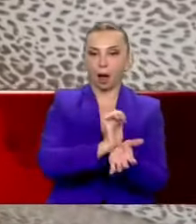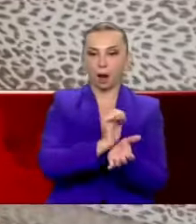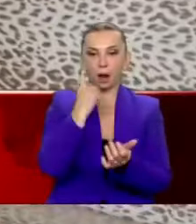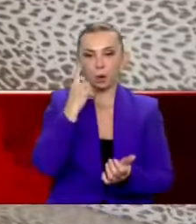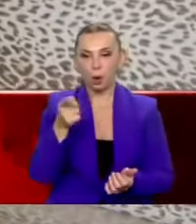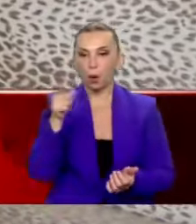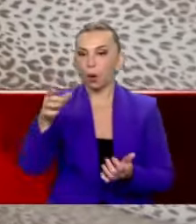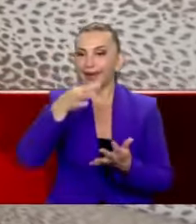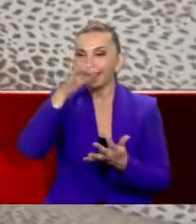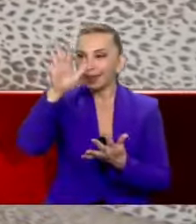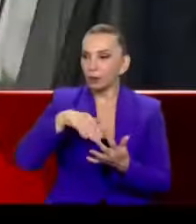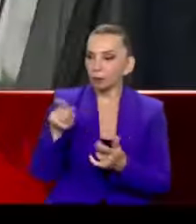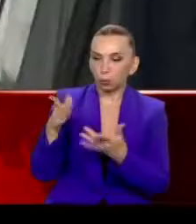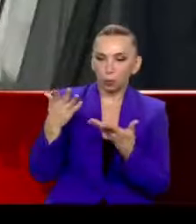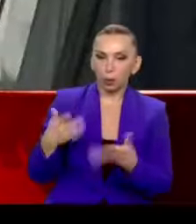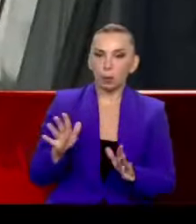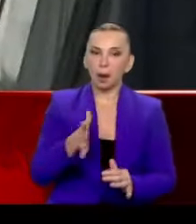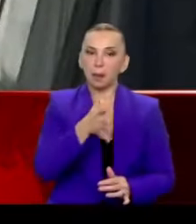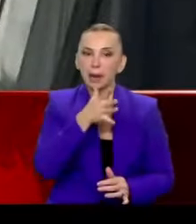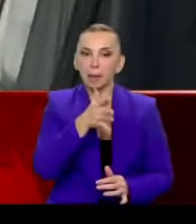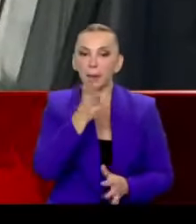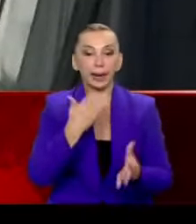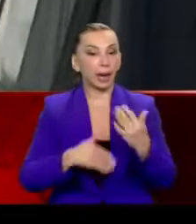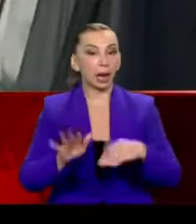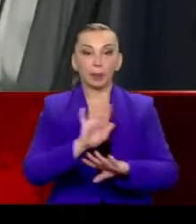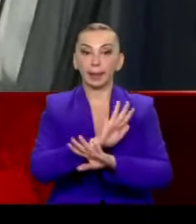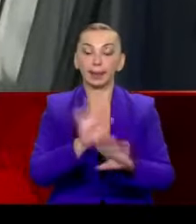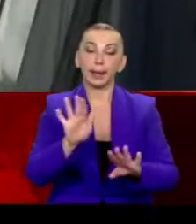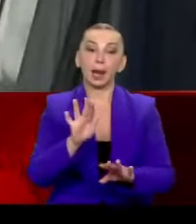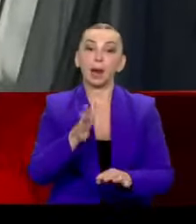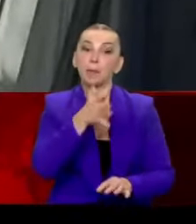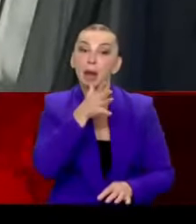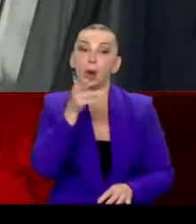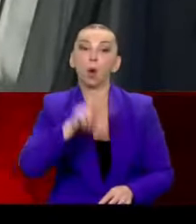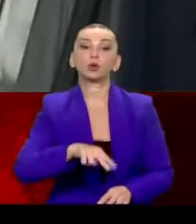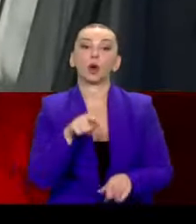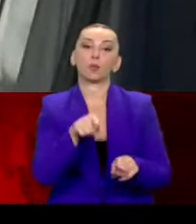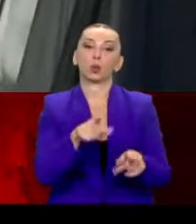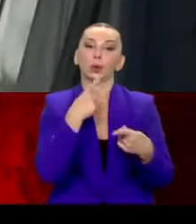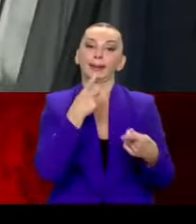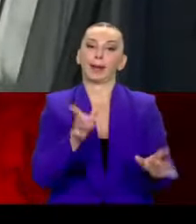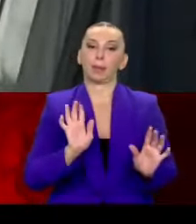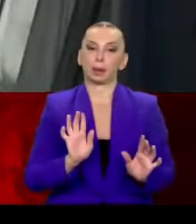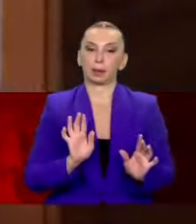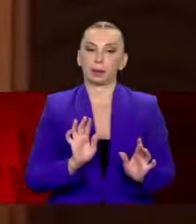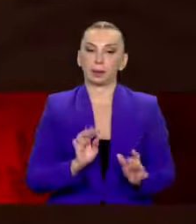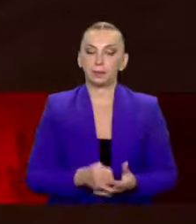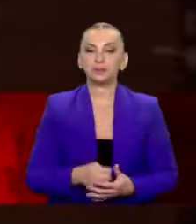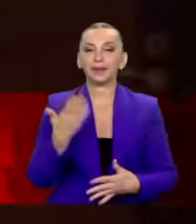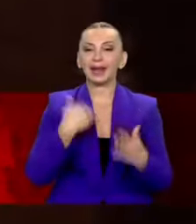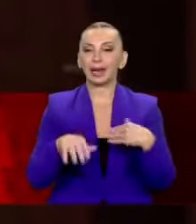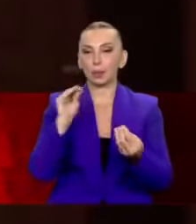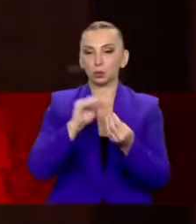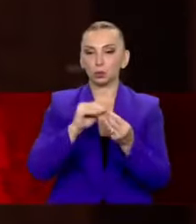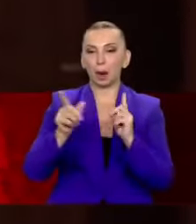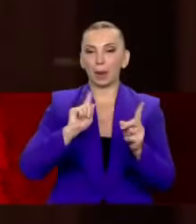o iddianameye itiraz etti. Kasten yaralama değil, kasten öldürme. Davanın bu şekilde ilerlemesini istiyorum. Yaralama